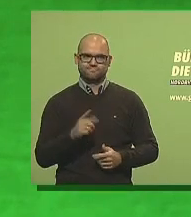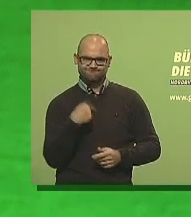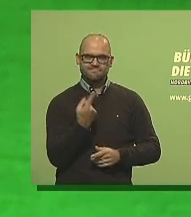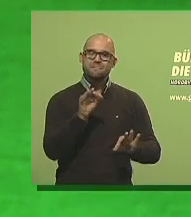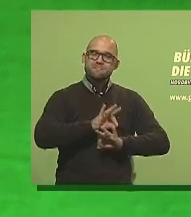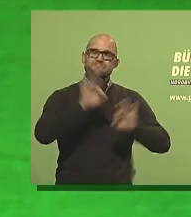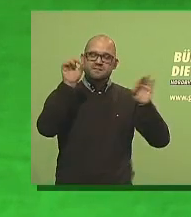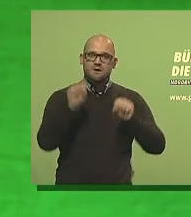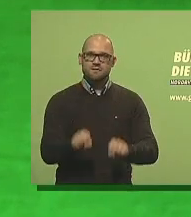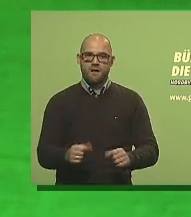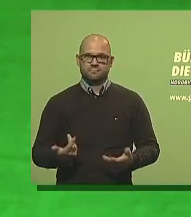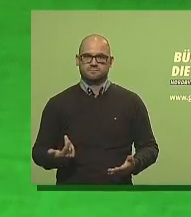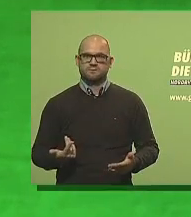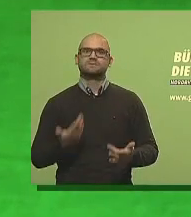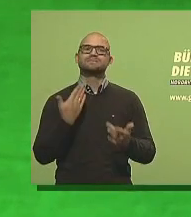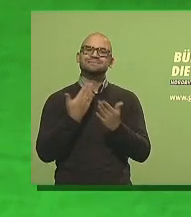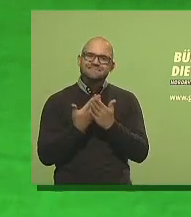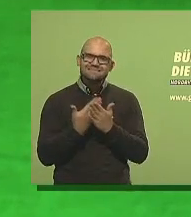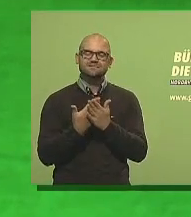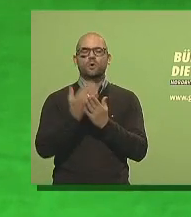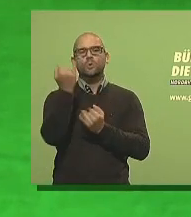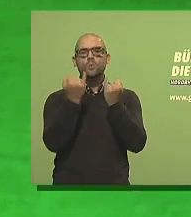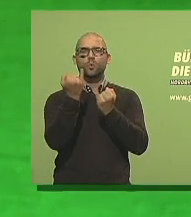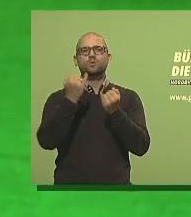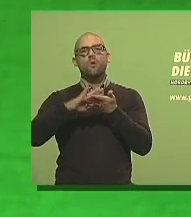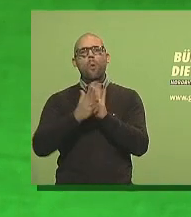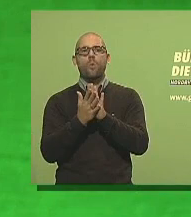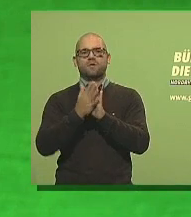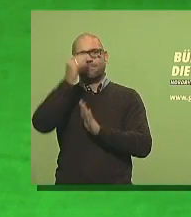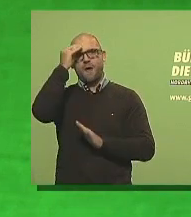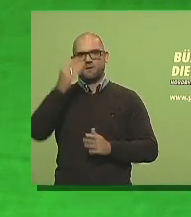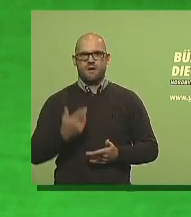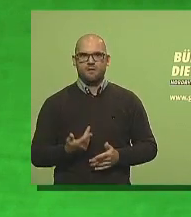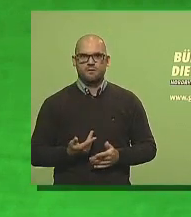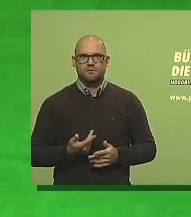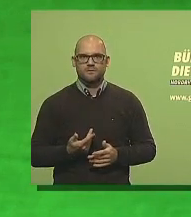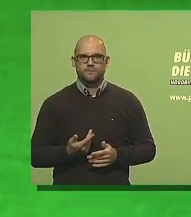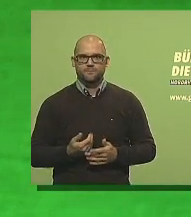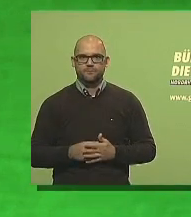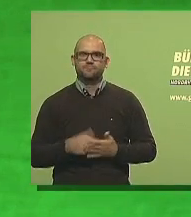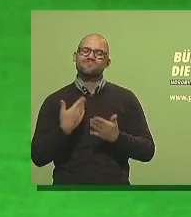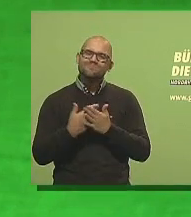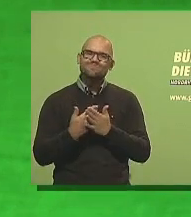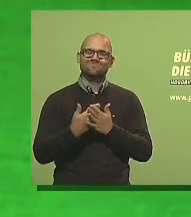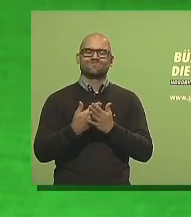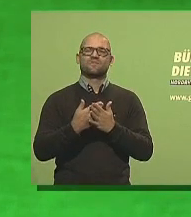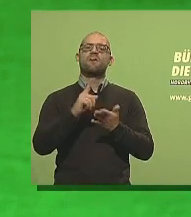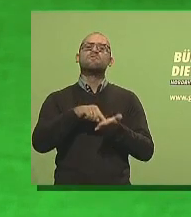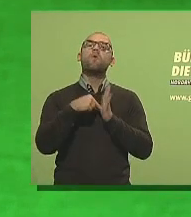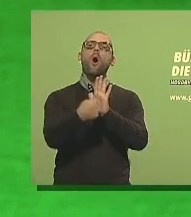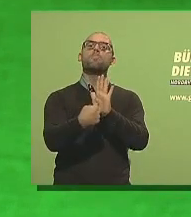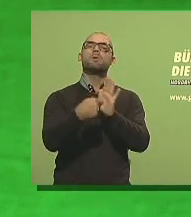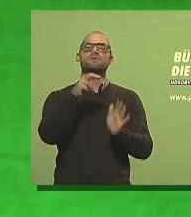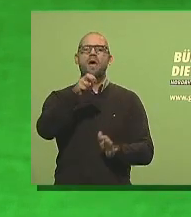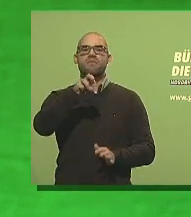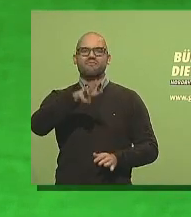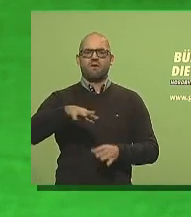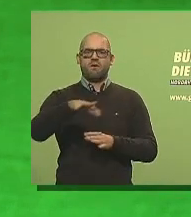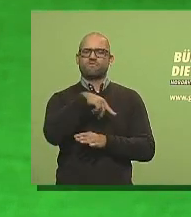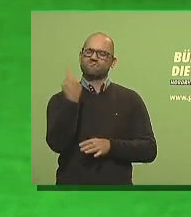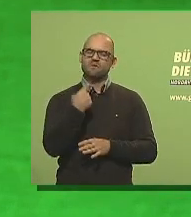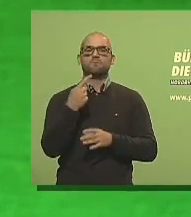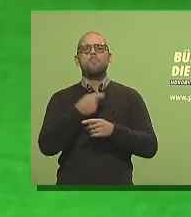Deswegen heißt es, Grün oder Merkel. Deswegen heißt es Vorbild NRW, wir rocken die Republik und